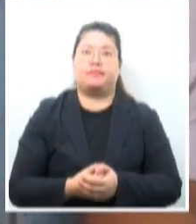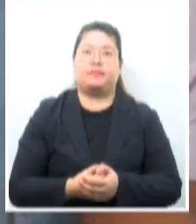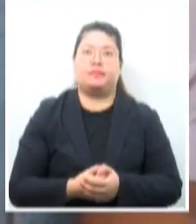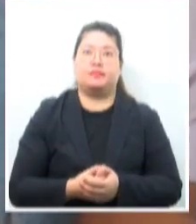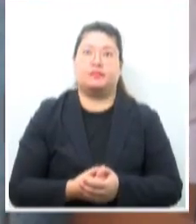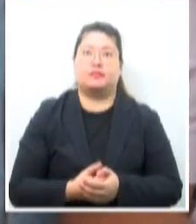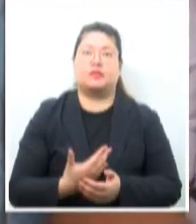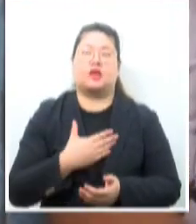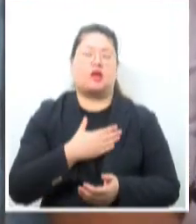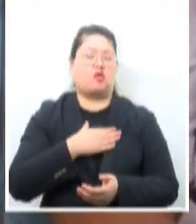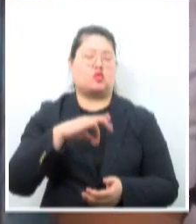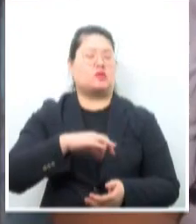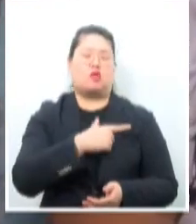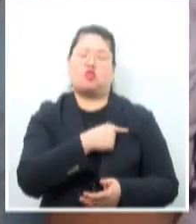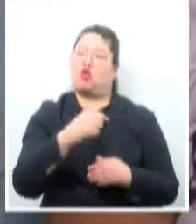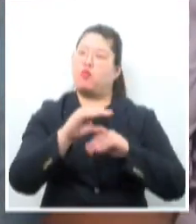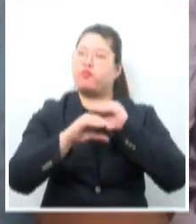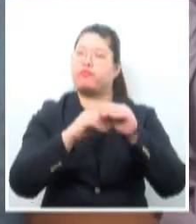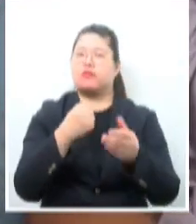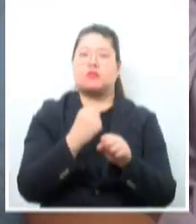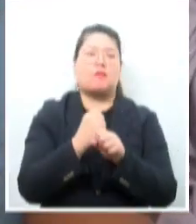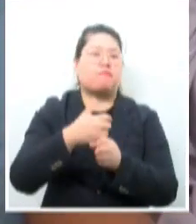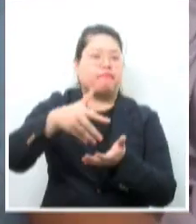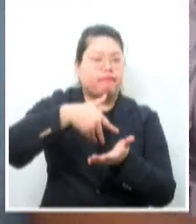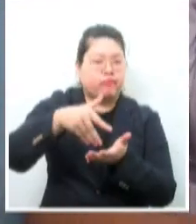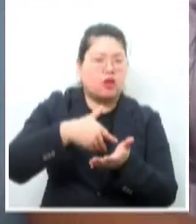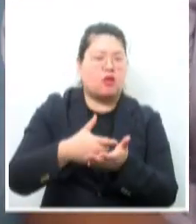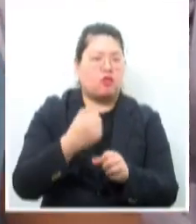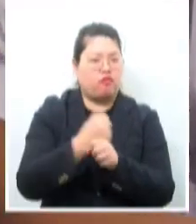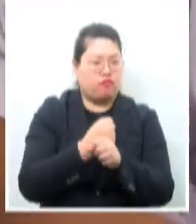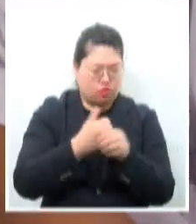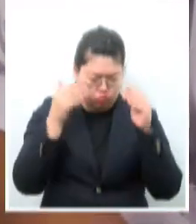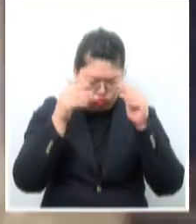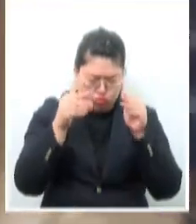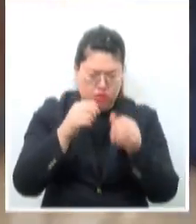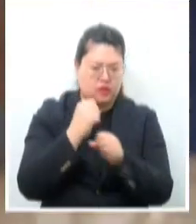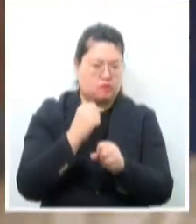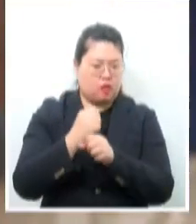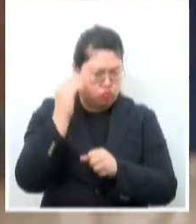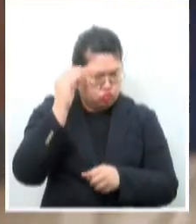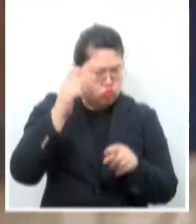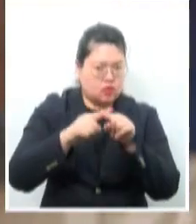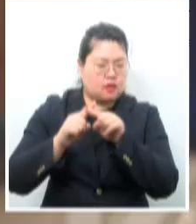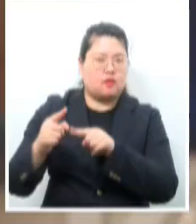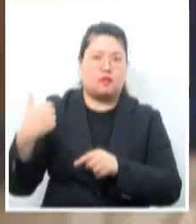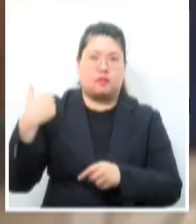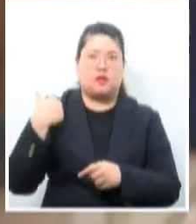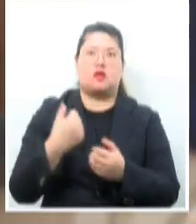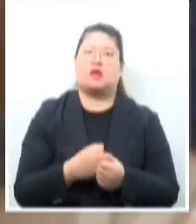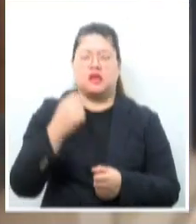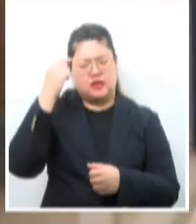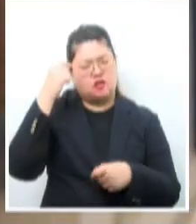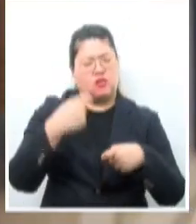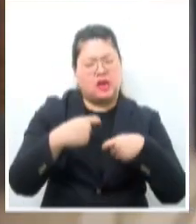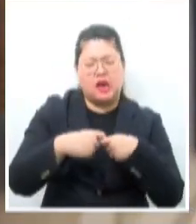หนูชอบโครงงานนี้เพราะว่าสร้างรายได้ระหว่างเรียนและฝึกสมาธิด้วยค่ะขั้นตอนที่ยากที่สุดสำหรับหนู